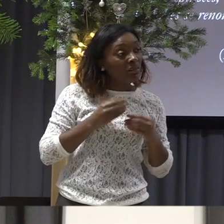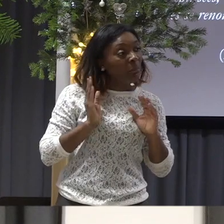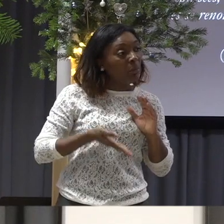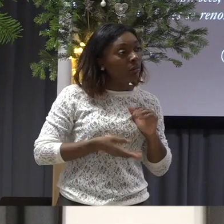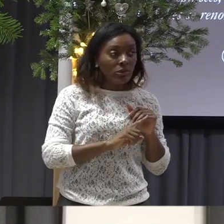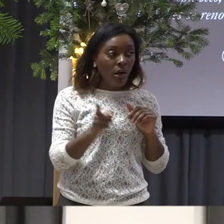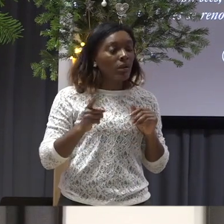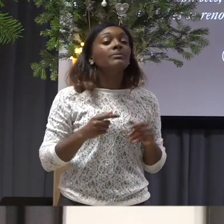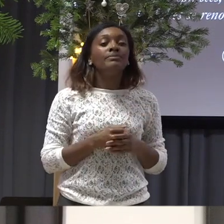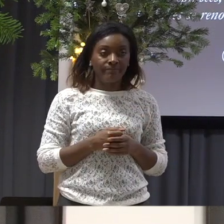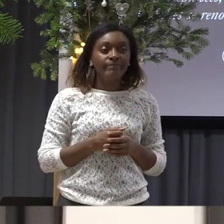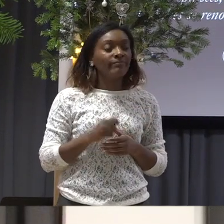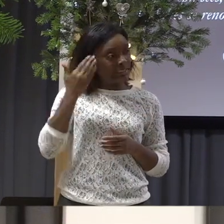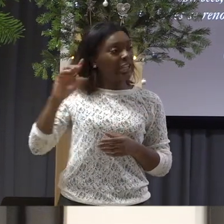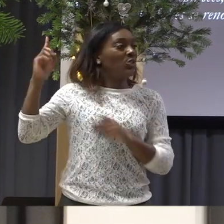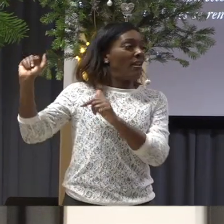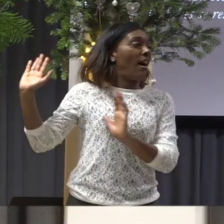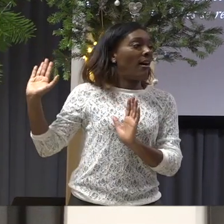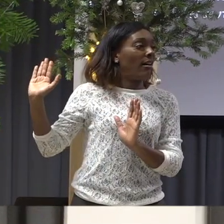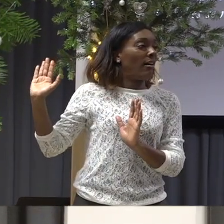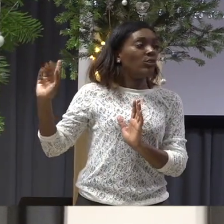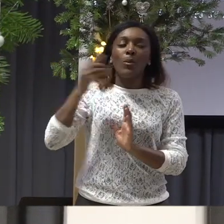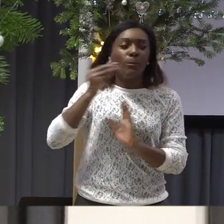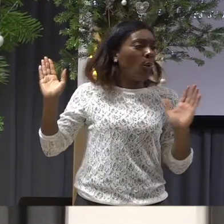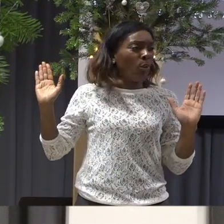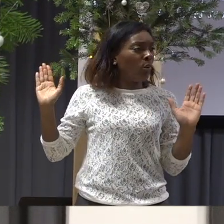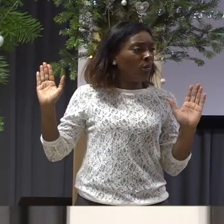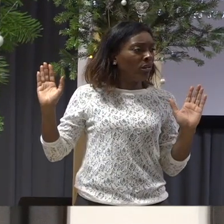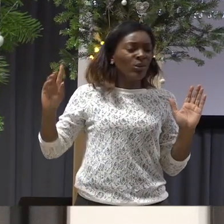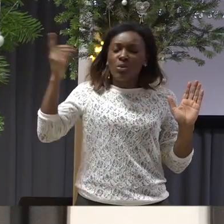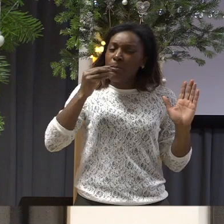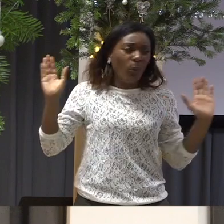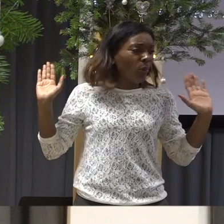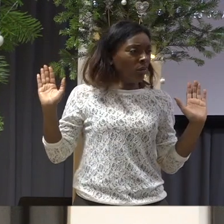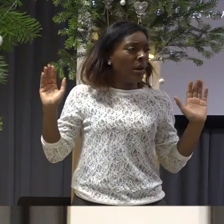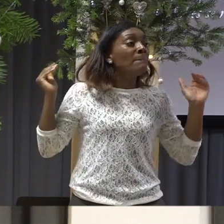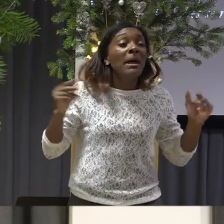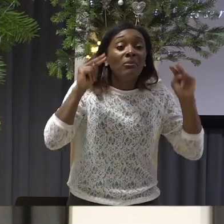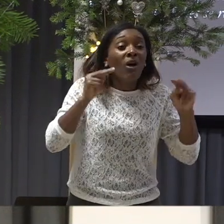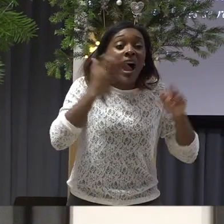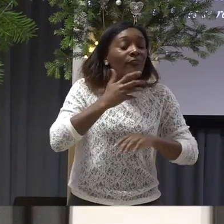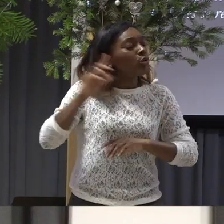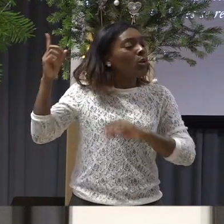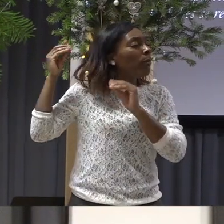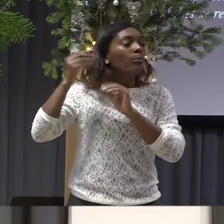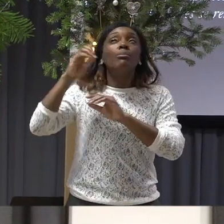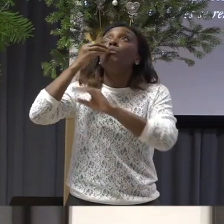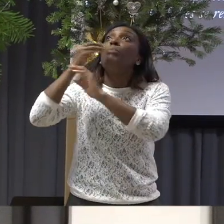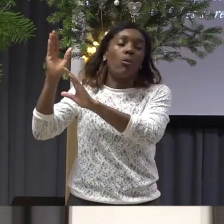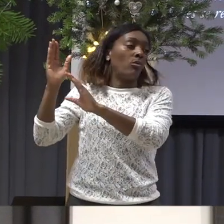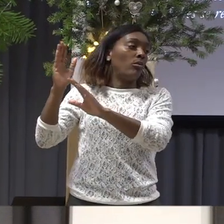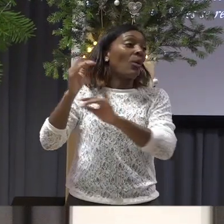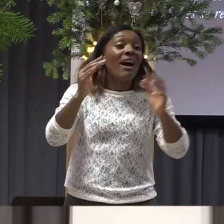Dieu. Dieu te demandera à toi un compte rendu sur ce que tu auras fait de ta vie. Autrement dit, soyez pas